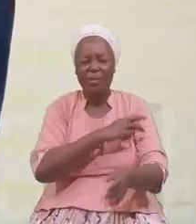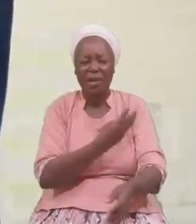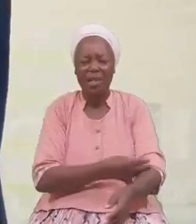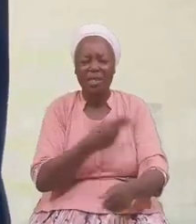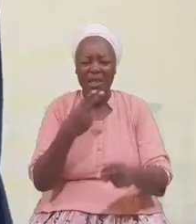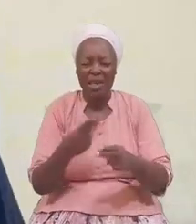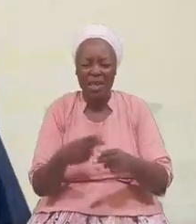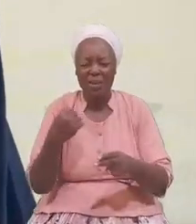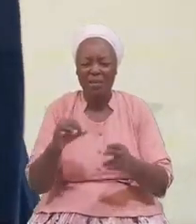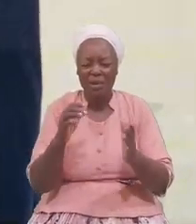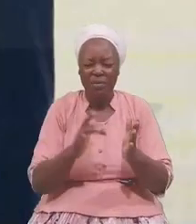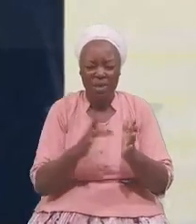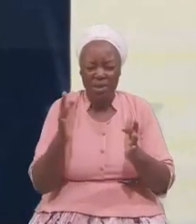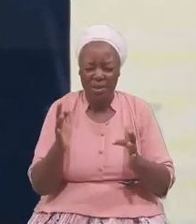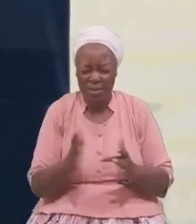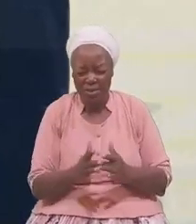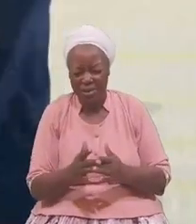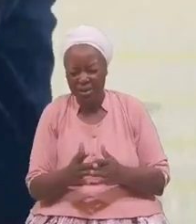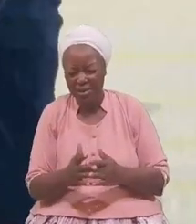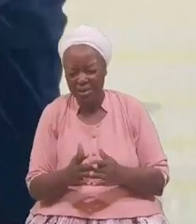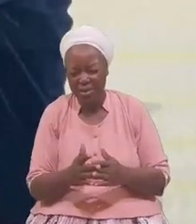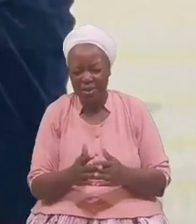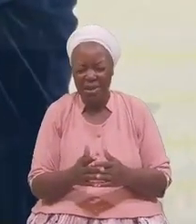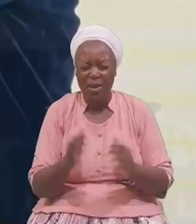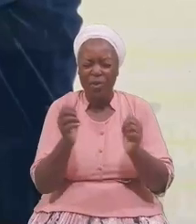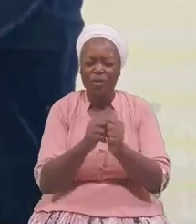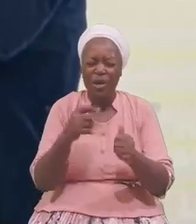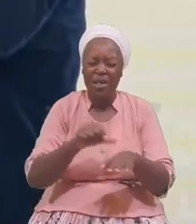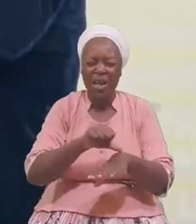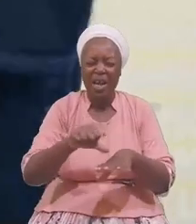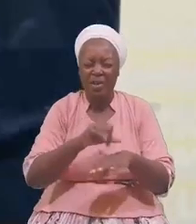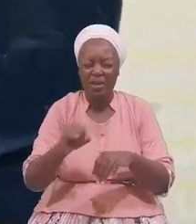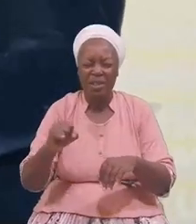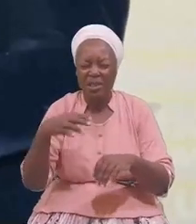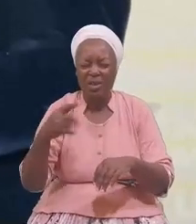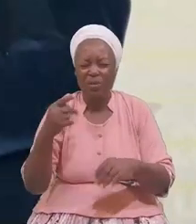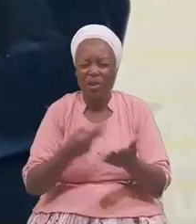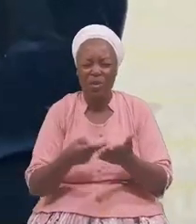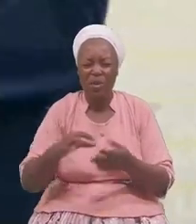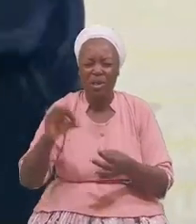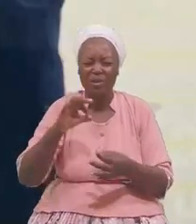Jésus, avec l'onction du Saint-Esprit,